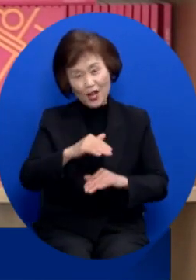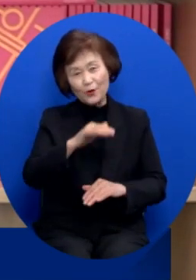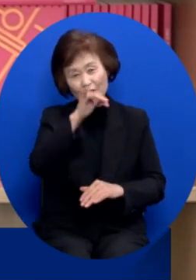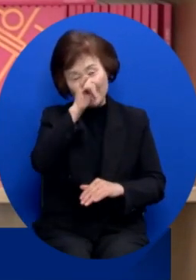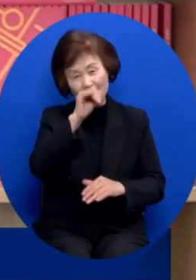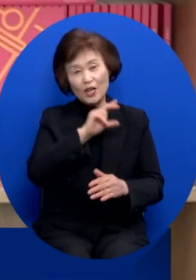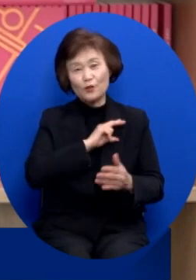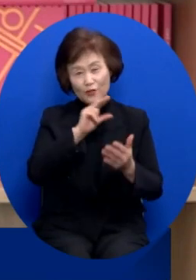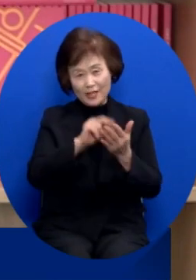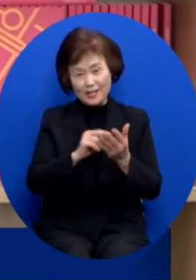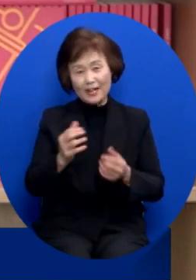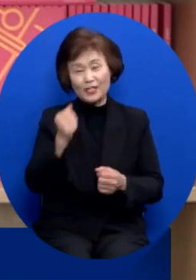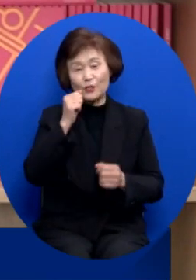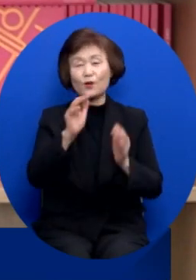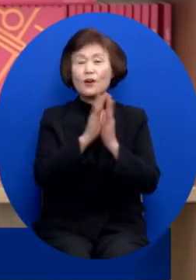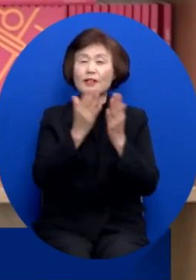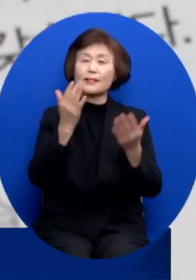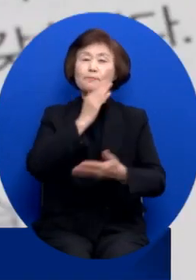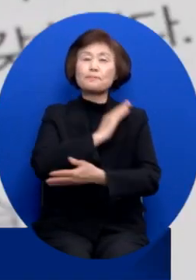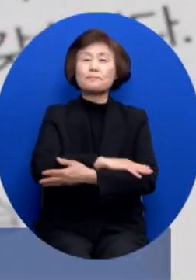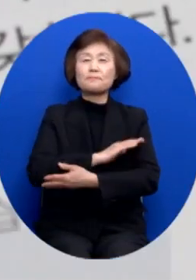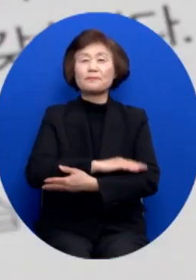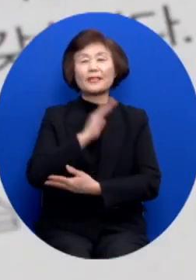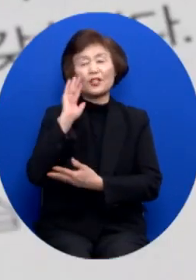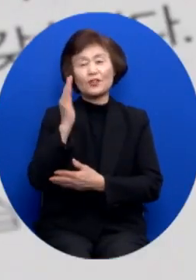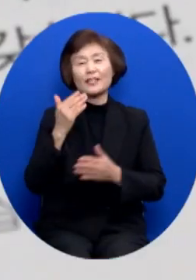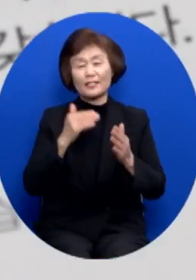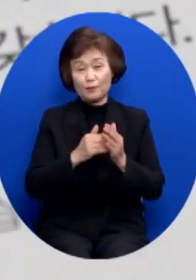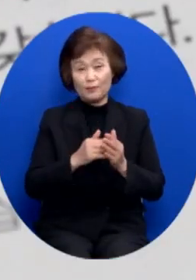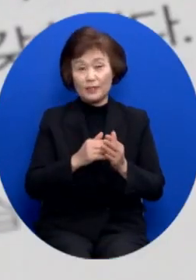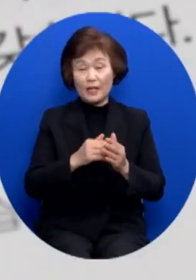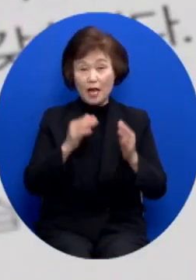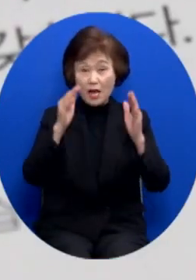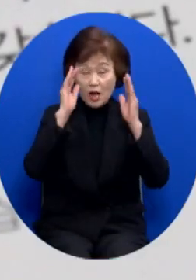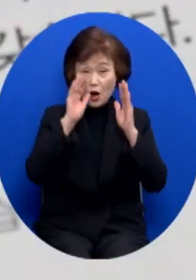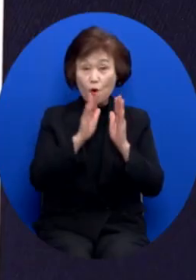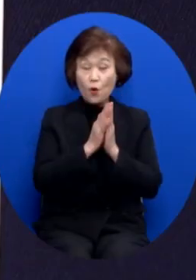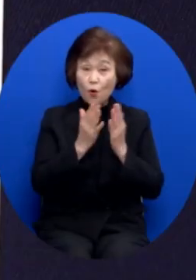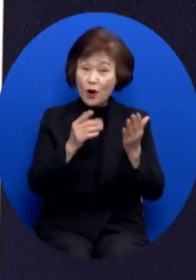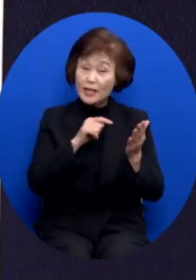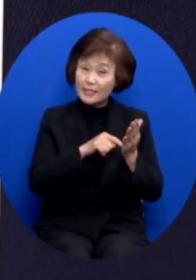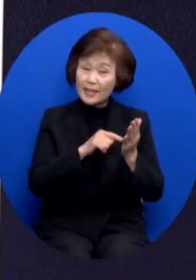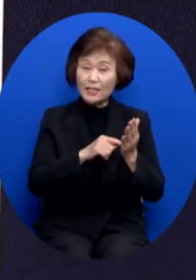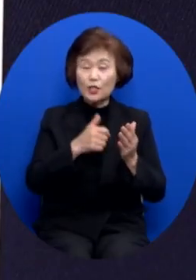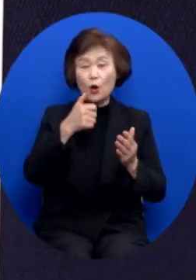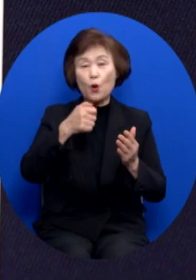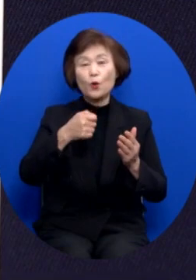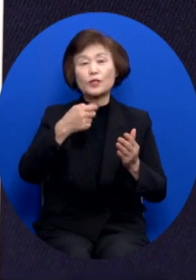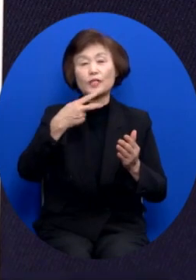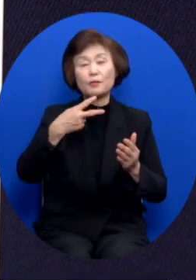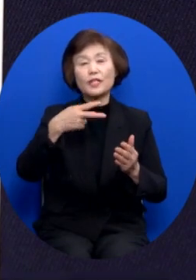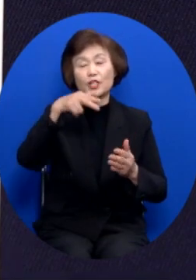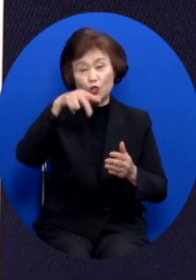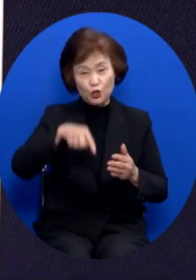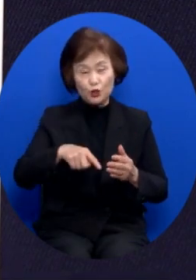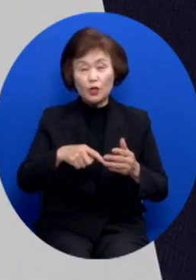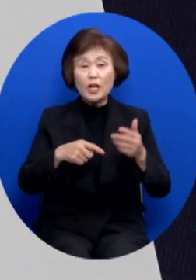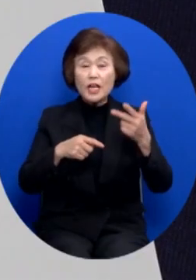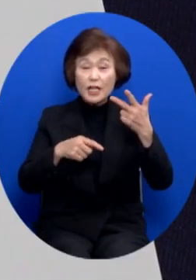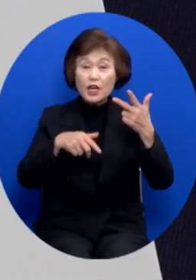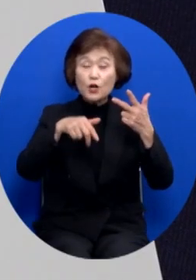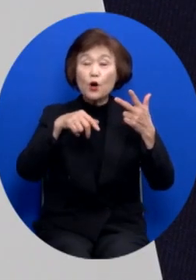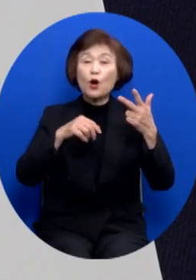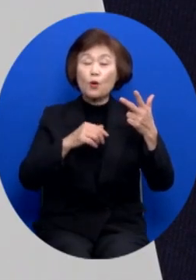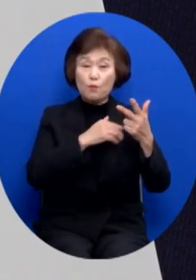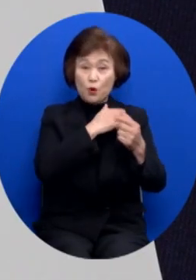주제를 갖고 책을 만들었습니다 공과는 52주 동안 창세기부터 까지 일곱권의 성경을 일독할 수 있게